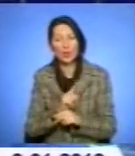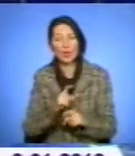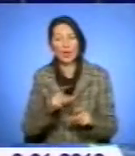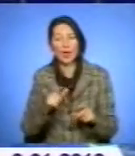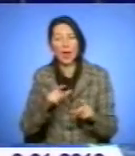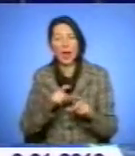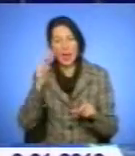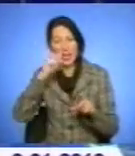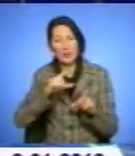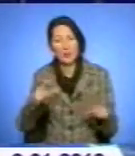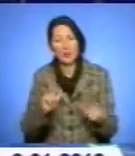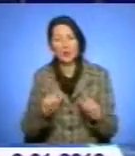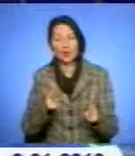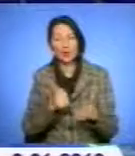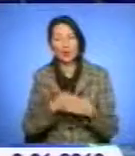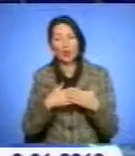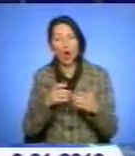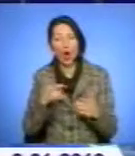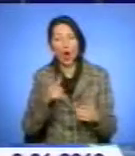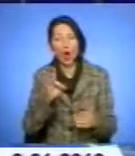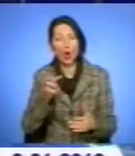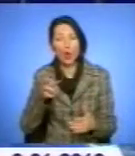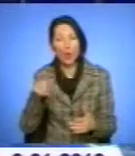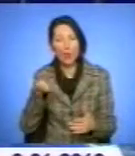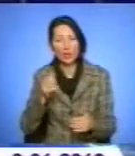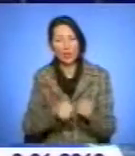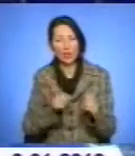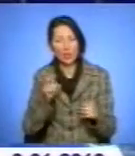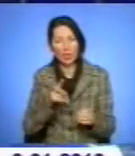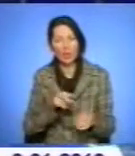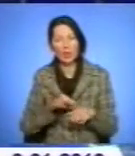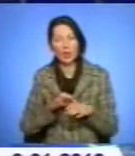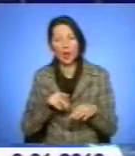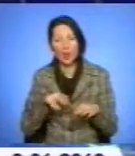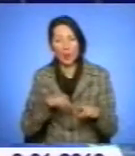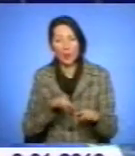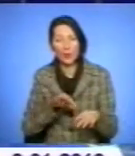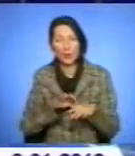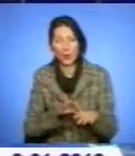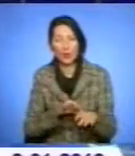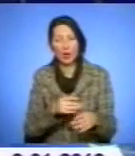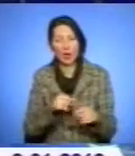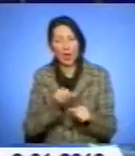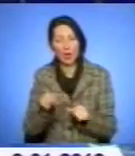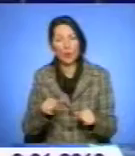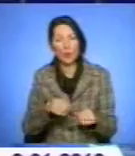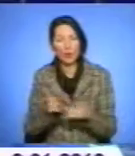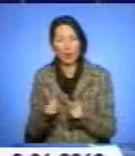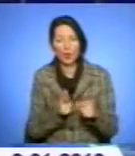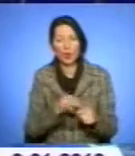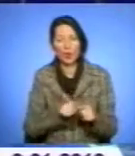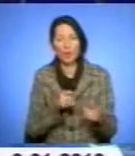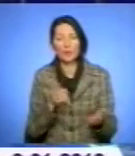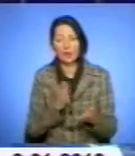При вступі до громади кожен член проходив окрему підготовку, яка полягала у читанні книжок, які купували громадівці за власні